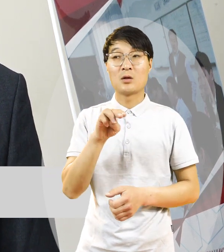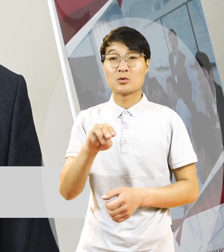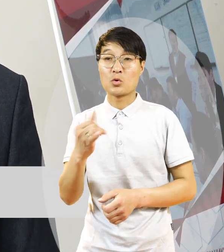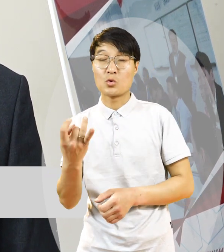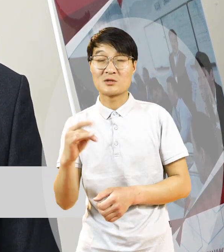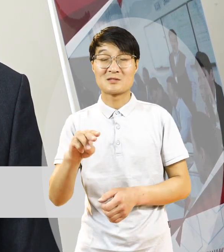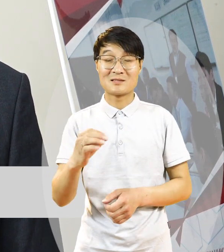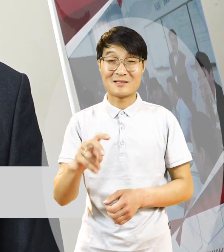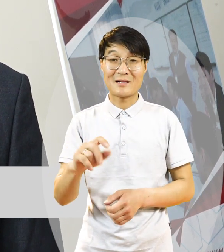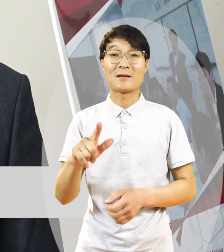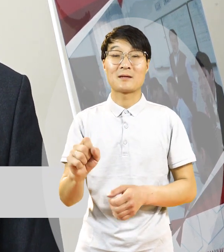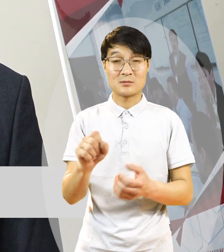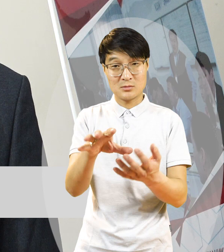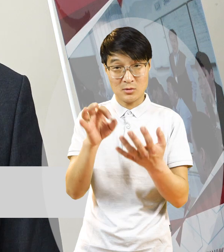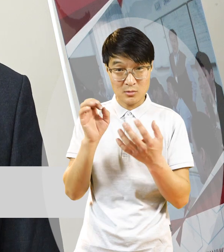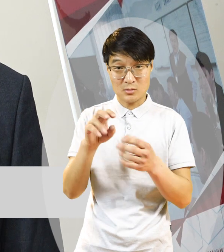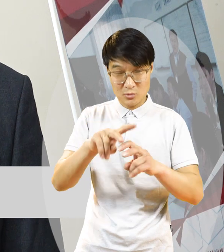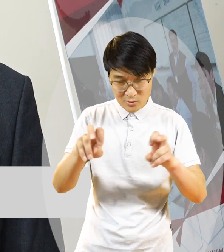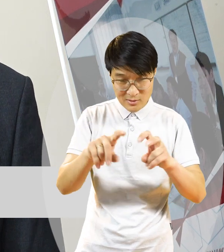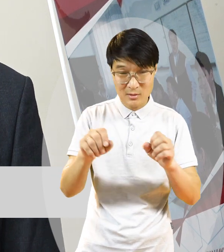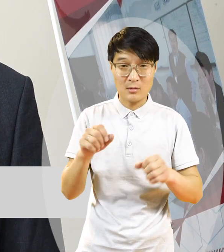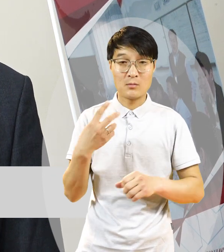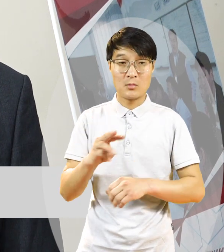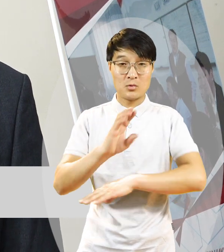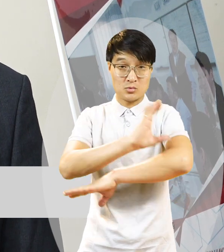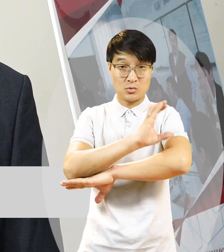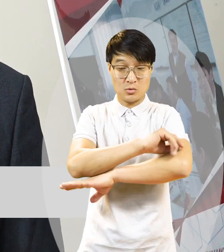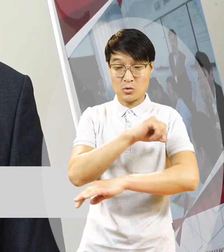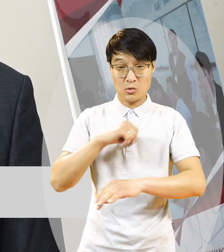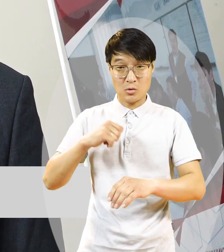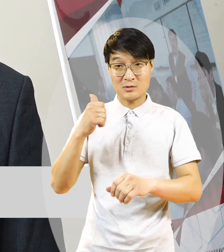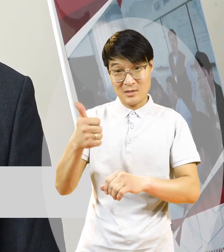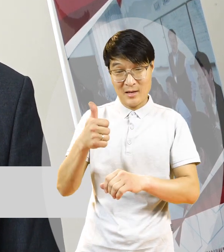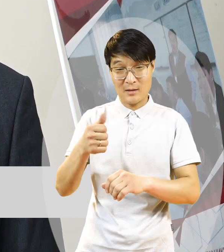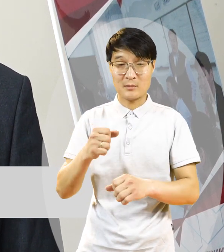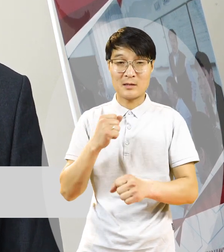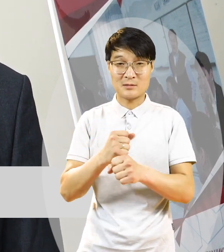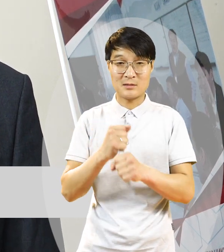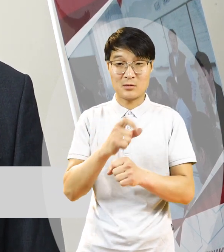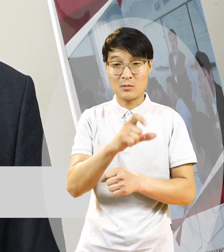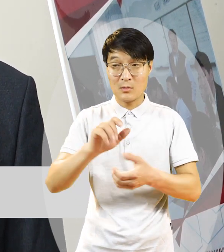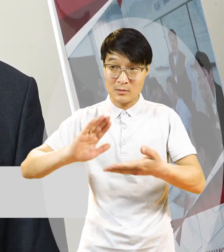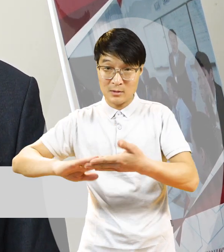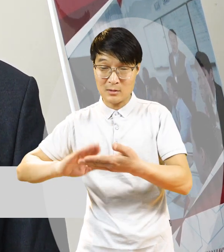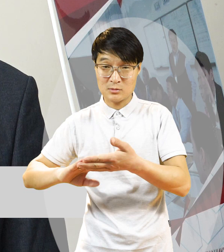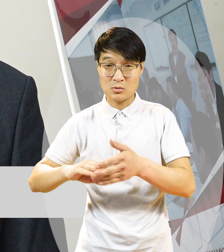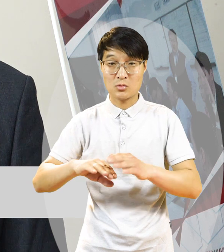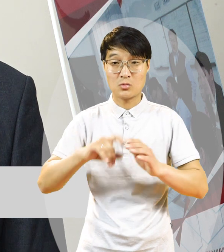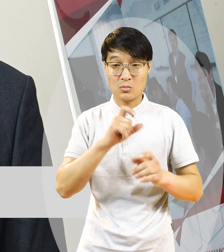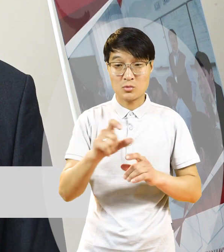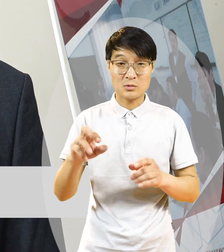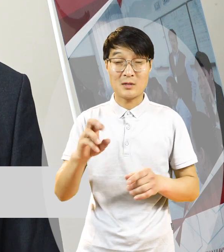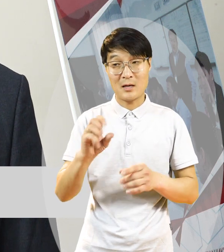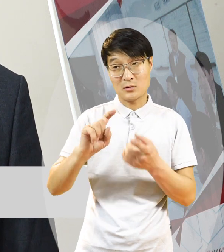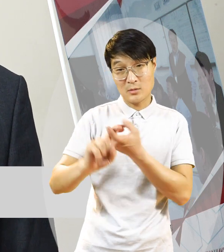түгээн дэлгэрүүлэх за сургууль өөртөө байгаа сайн зүйлүүдээ бусдад түгээн дэлгэрүүлж ажил олгогчтойгоо хэрхэн одоо хамтран